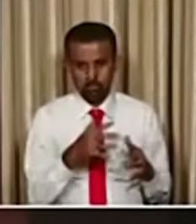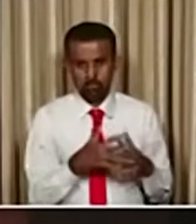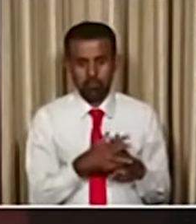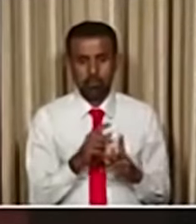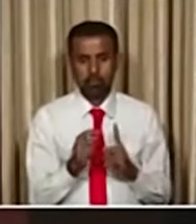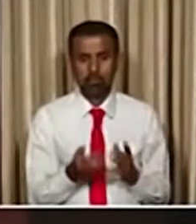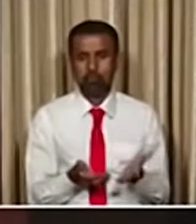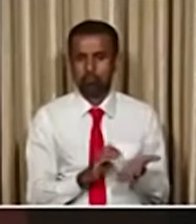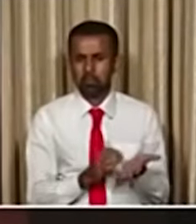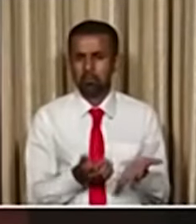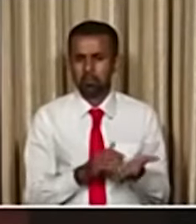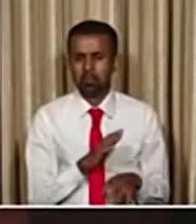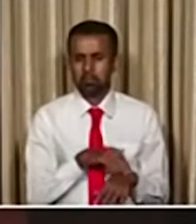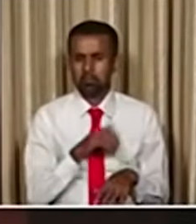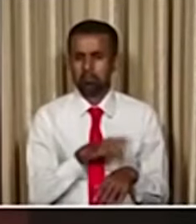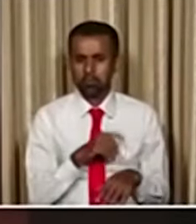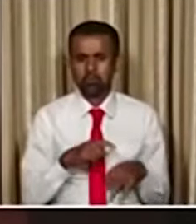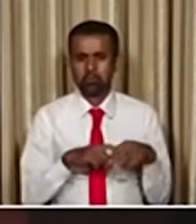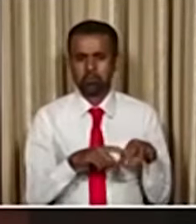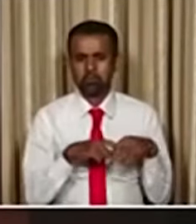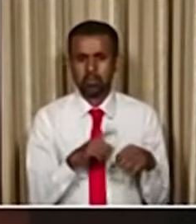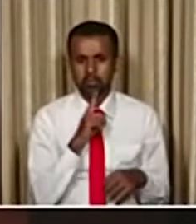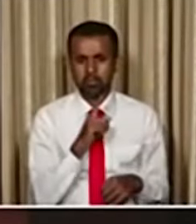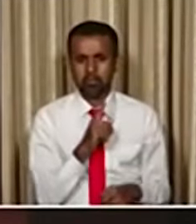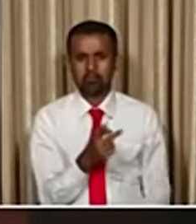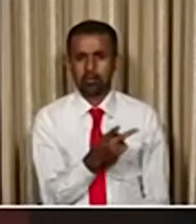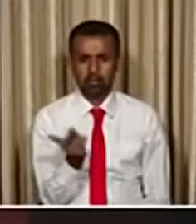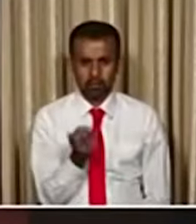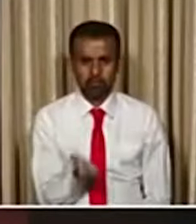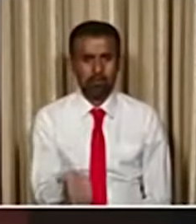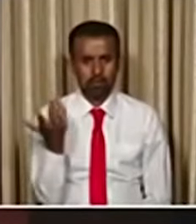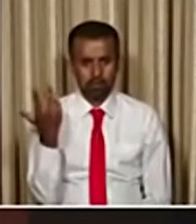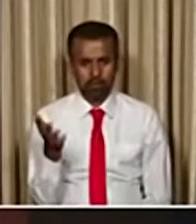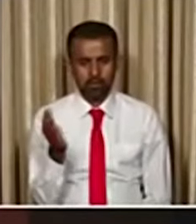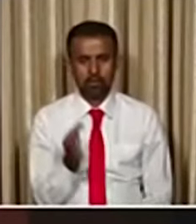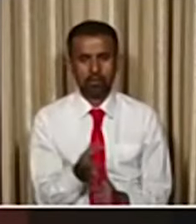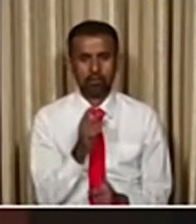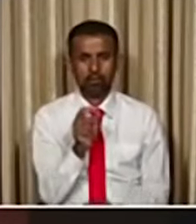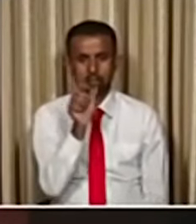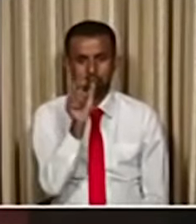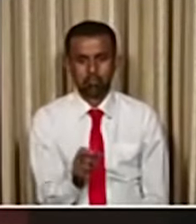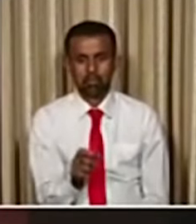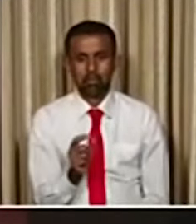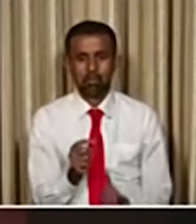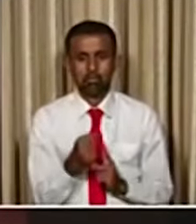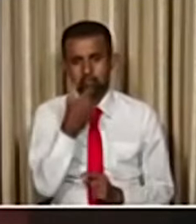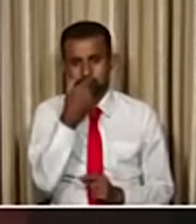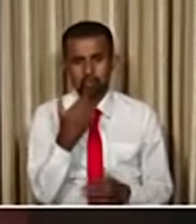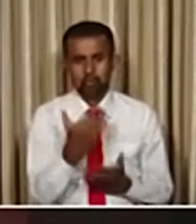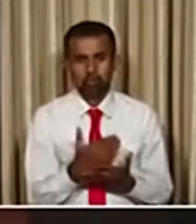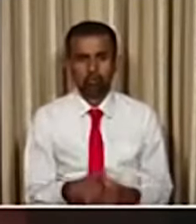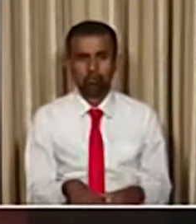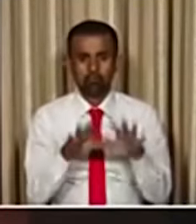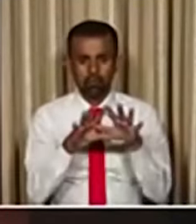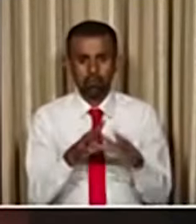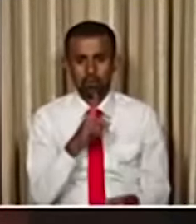මන්ත්‍රීතුමත් පුන පුනාම ප්‍රශ්නේ මතු කරා. මං හිතන්නේ දෙපළම ගිහිල්ලා ජනාධිපතිවරයාට පුද්ගලිකව මේ කරුණු කාරණා